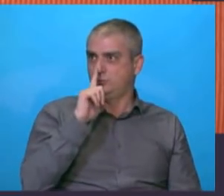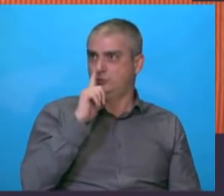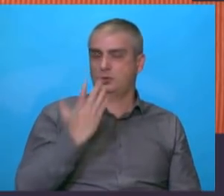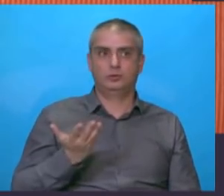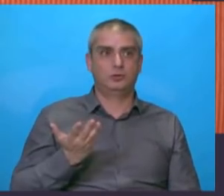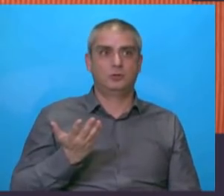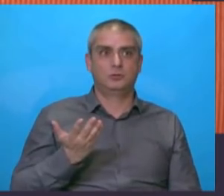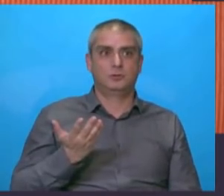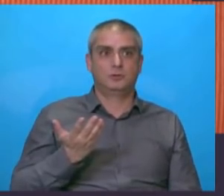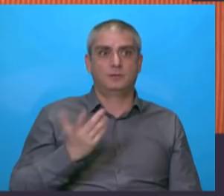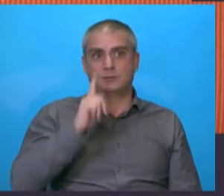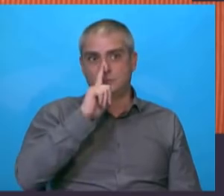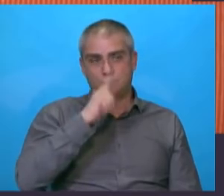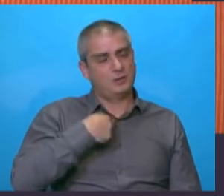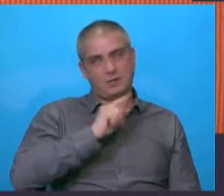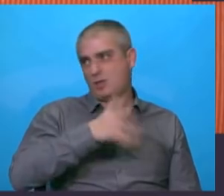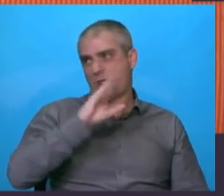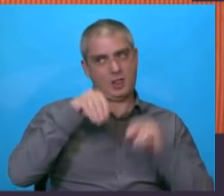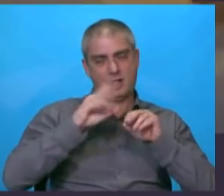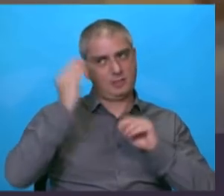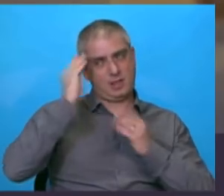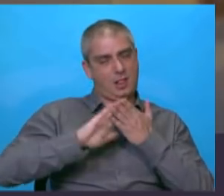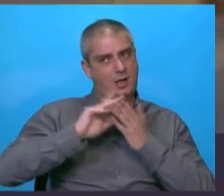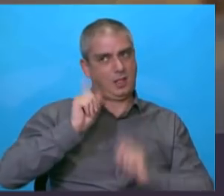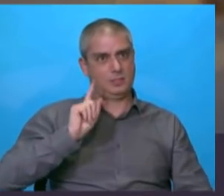ראשון, וביום ראשון אני לא הולכת לגן.